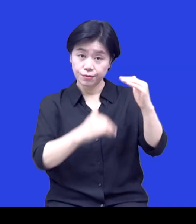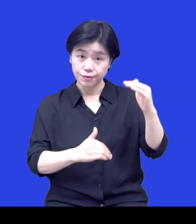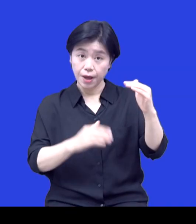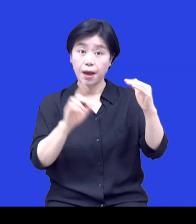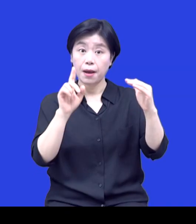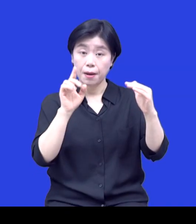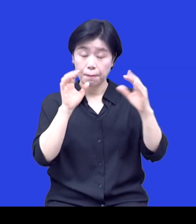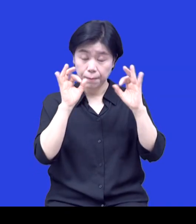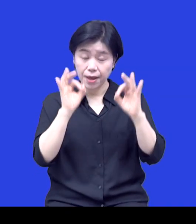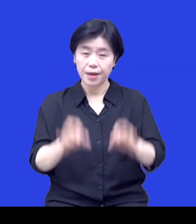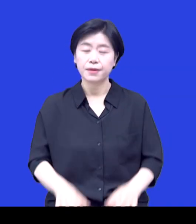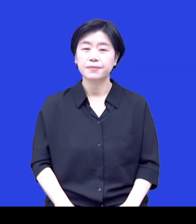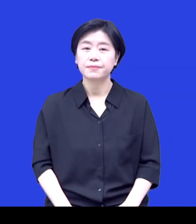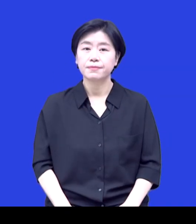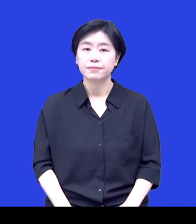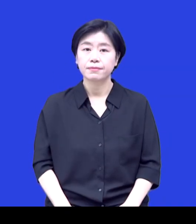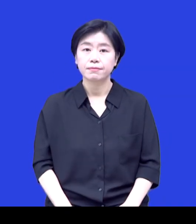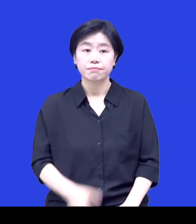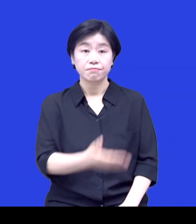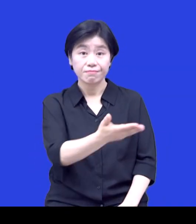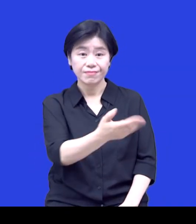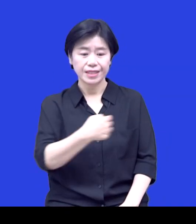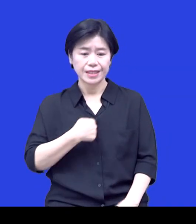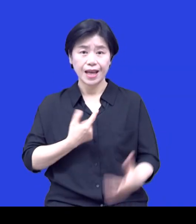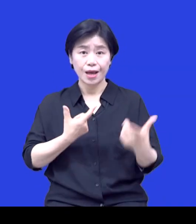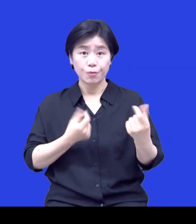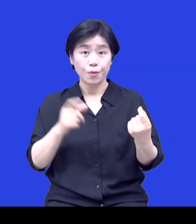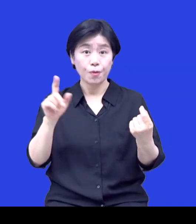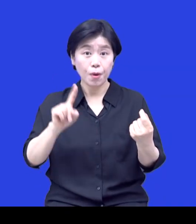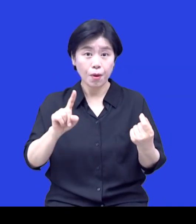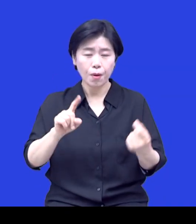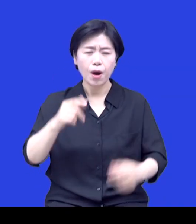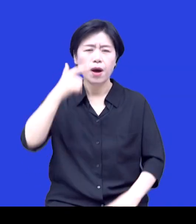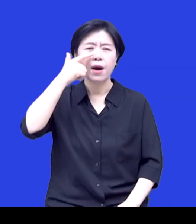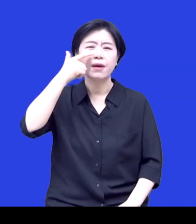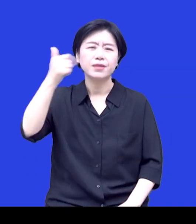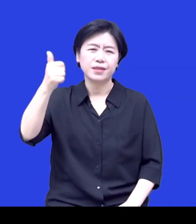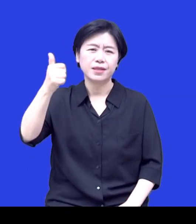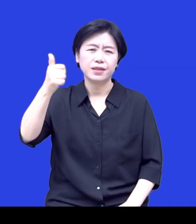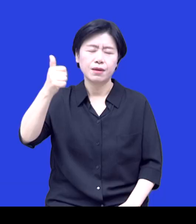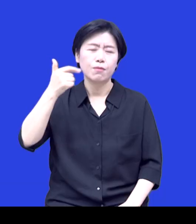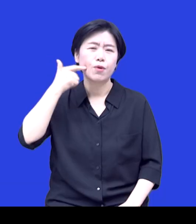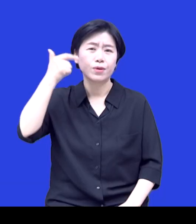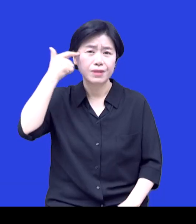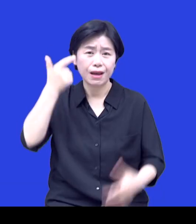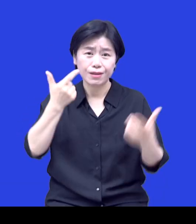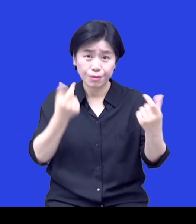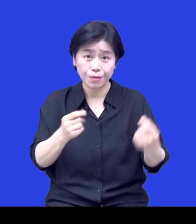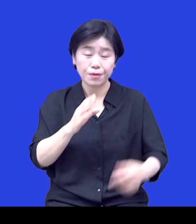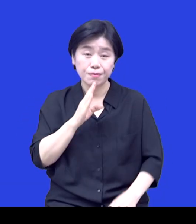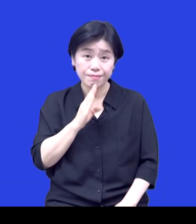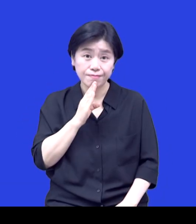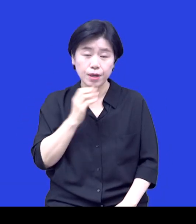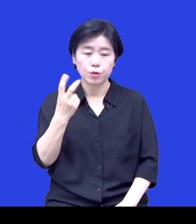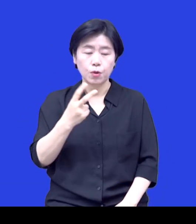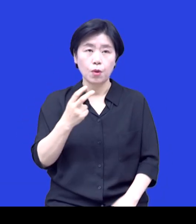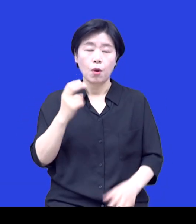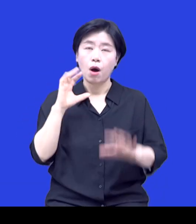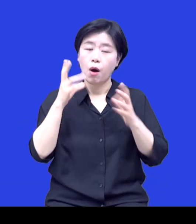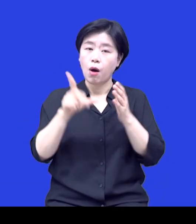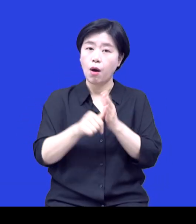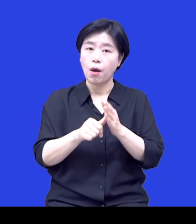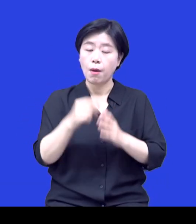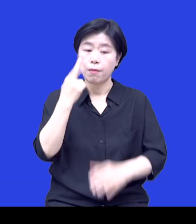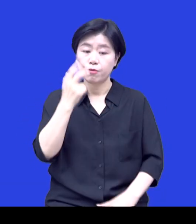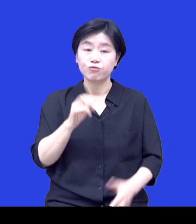이제 같은 목사님의 자녀, PK죠. PK이고 예. 특히 또 이민교회의 네, 맞습니다. 목회자의 자녀라는 공통점이 있는데 네.